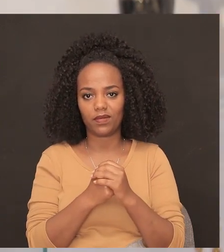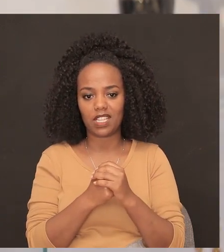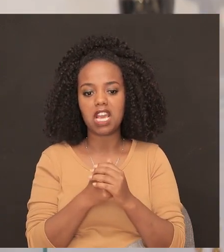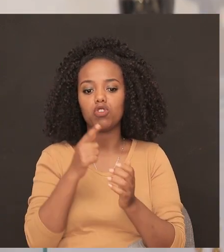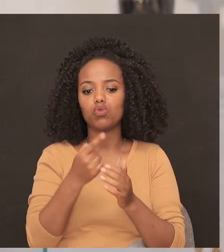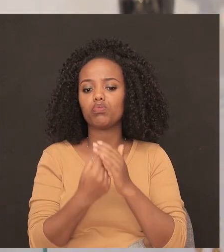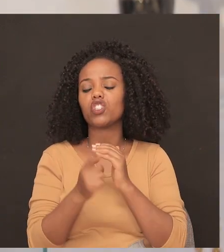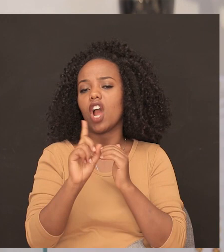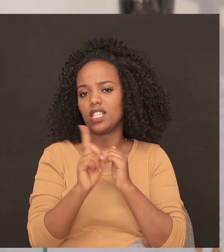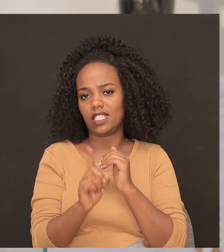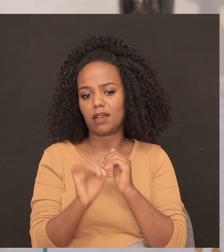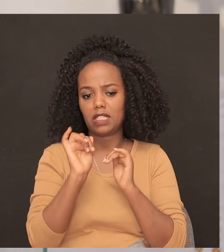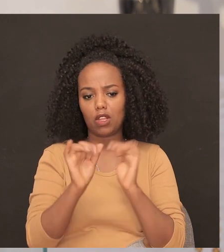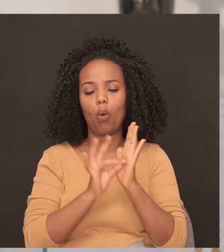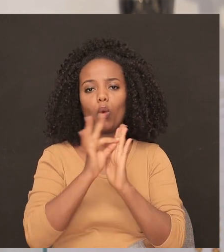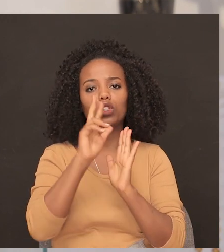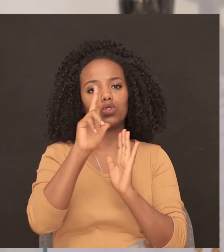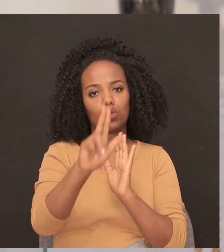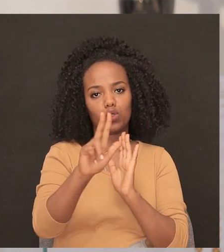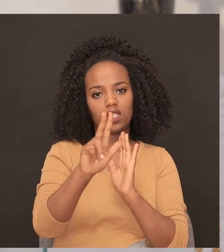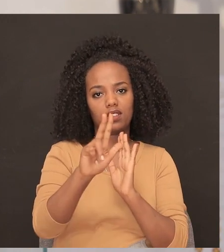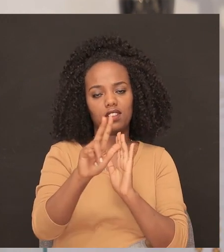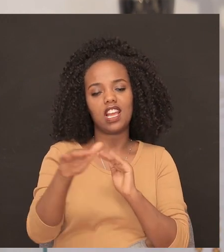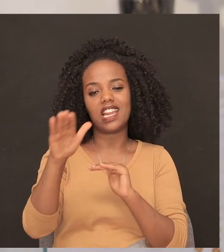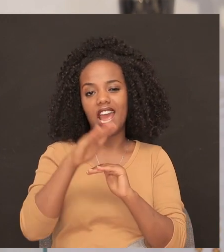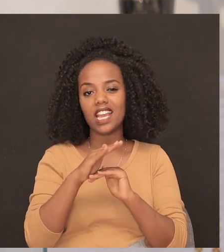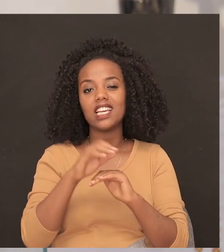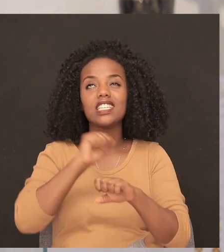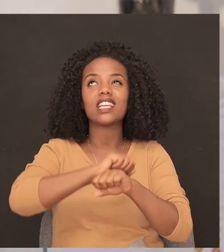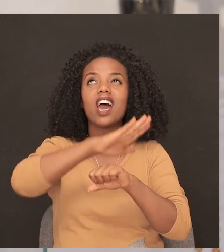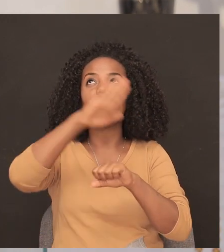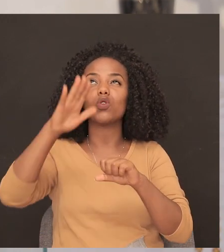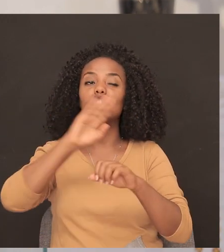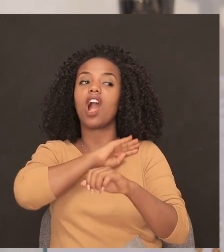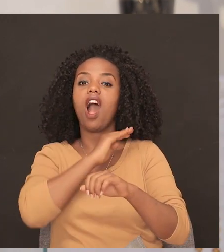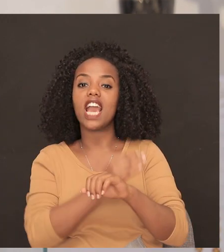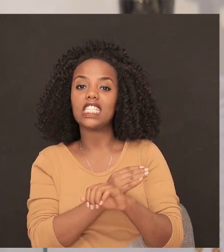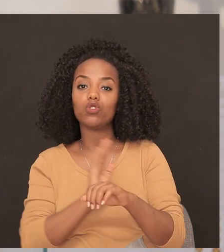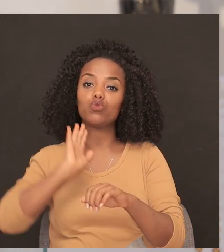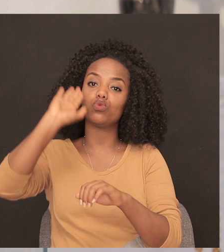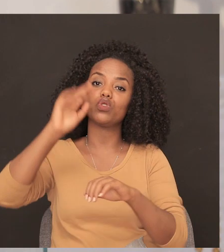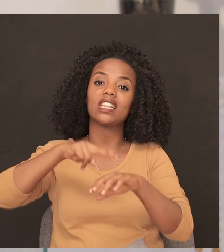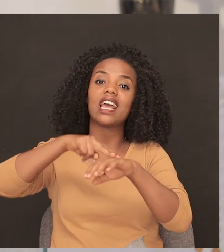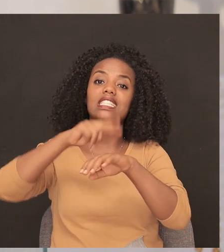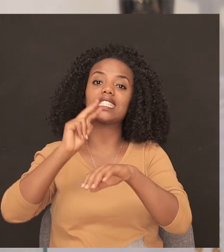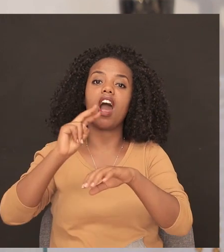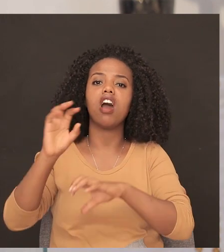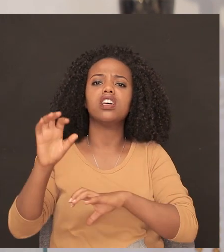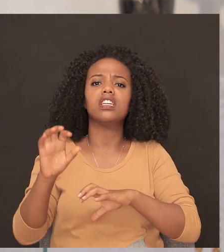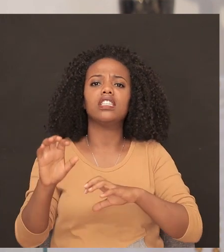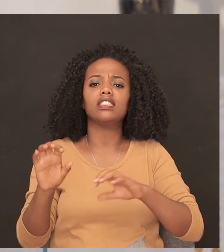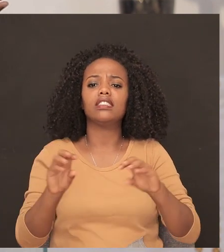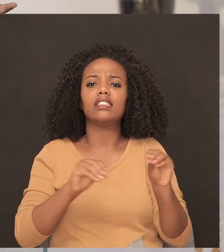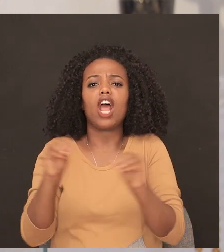እሱ ብቻ አይደለም፣ እዛው ቁጥር 3 ሁለተኛው መስመር ተራሮች ከኃይሉ የተነሳ ተናወጡ ይላል።